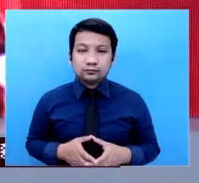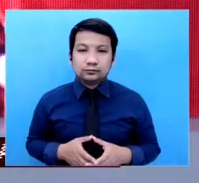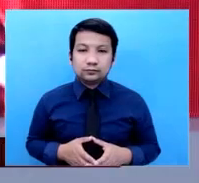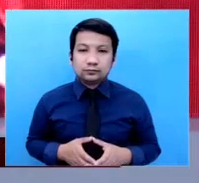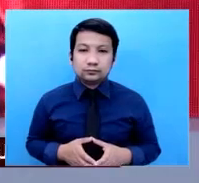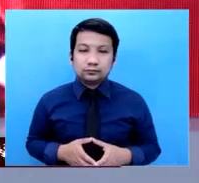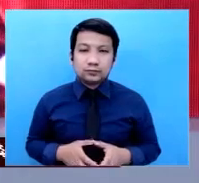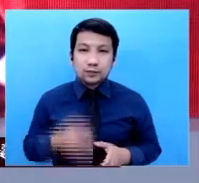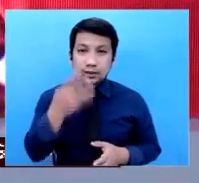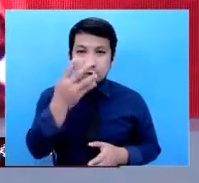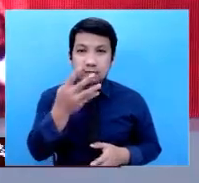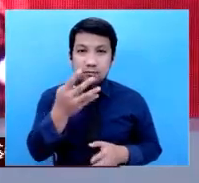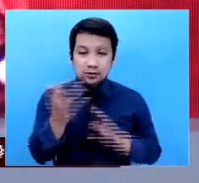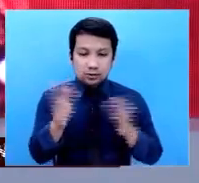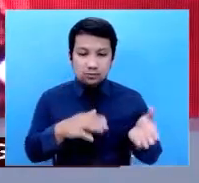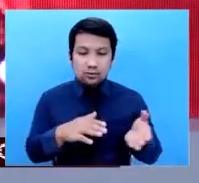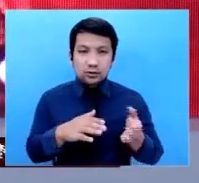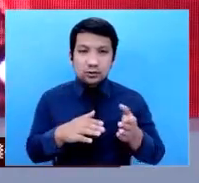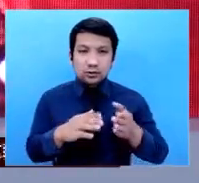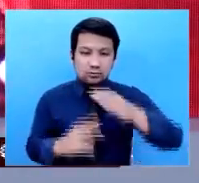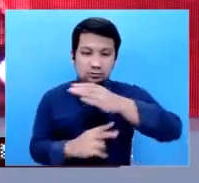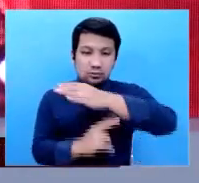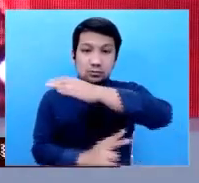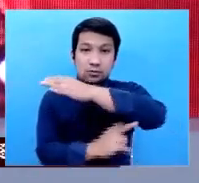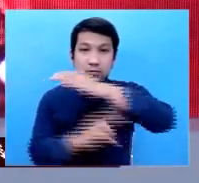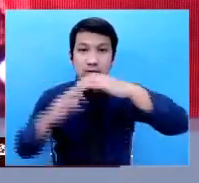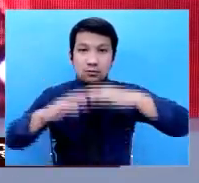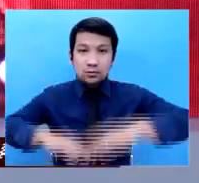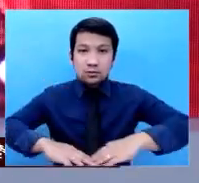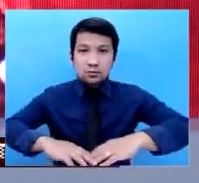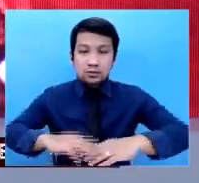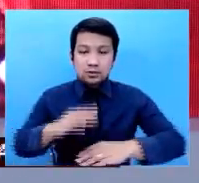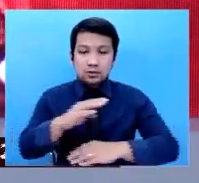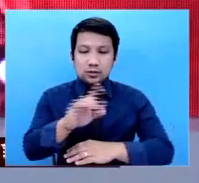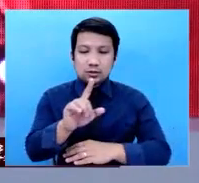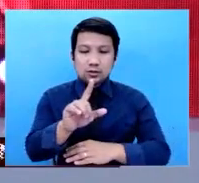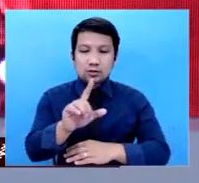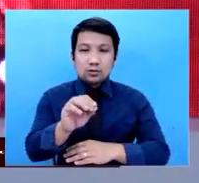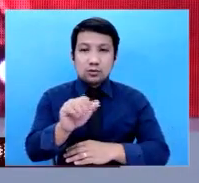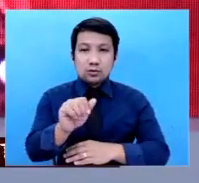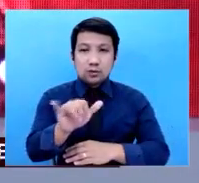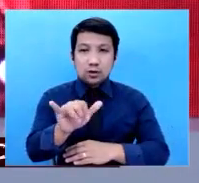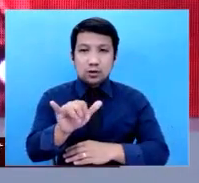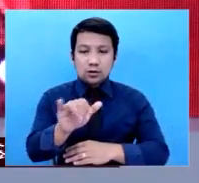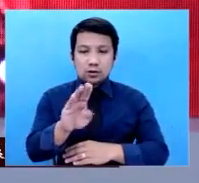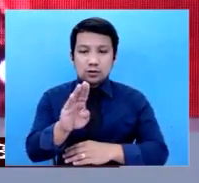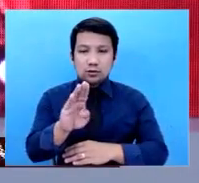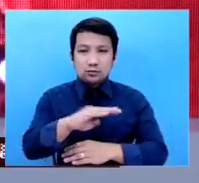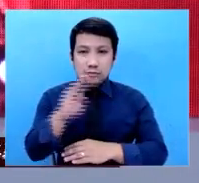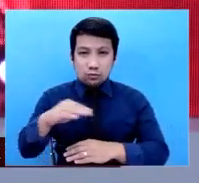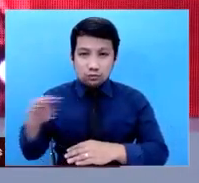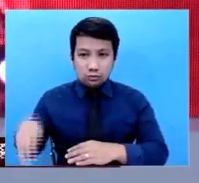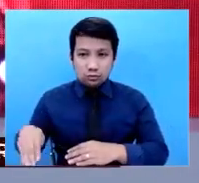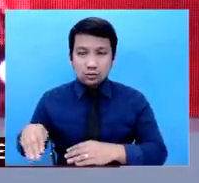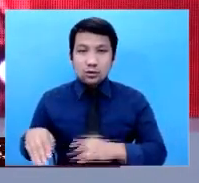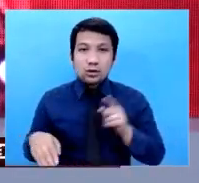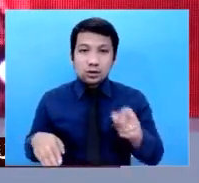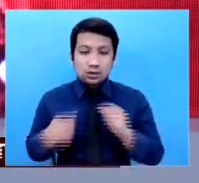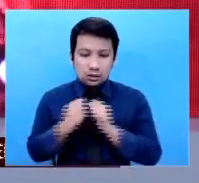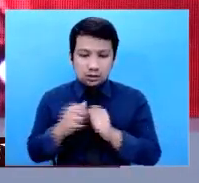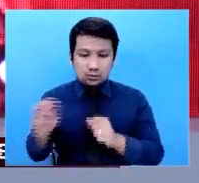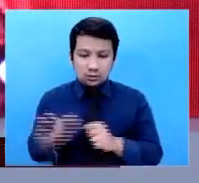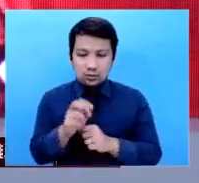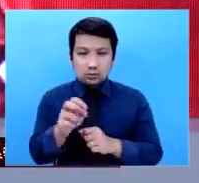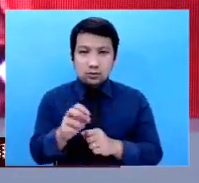apat ang nasawi sa pagbagsak ng tulay sa Loay, Bohol kaninang hapon. Kasama na rito ang isang turistang